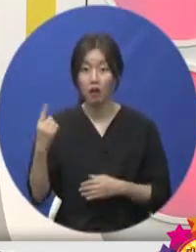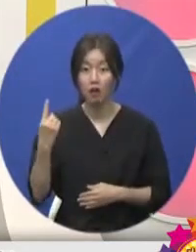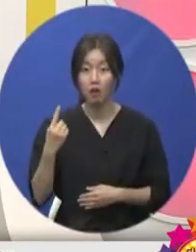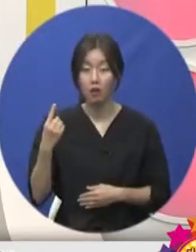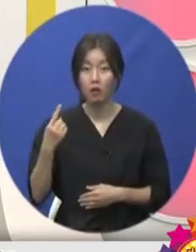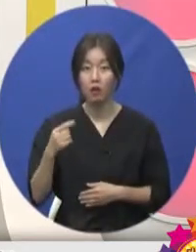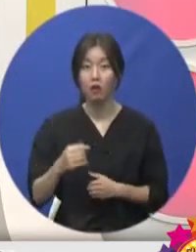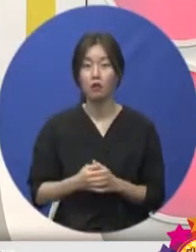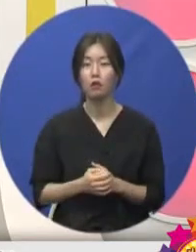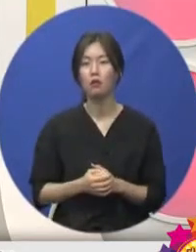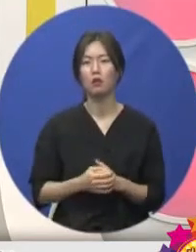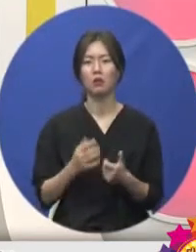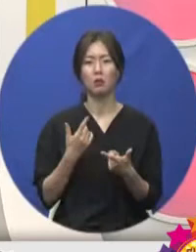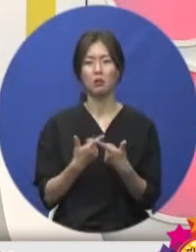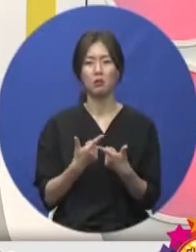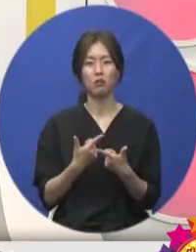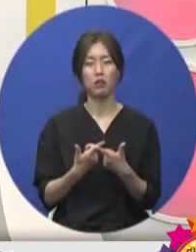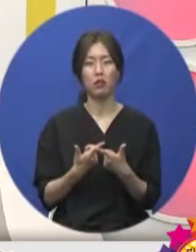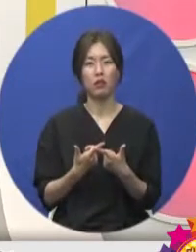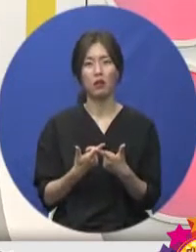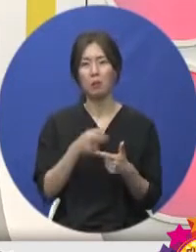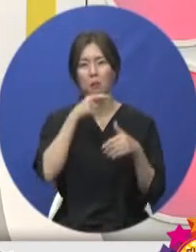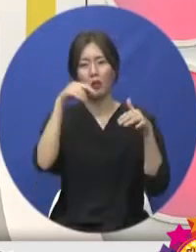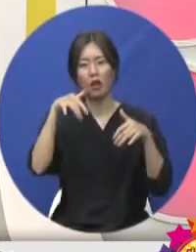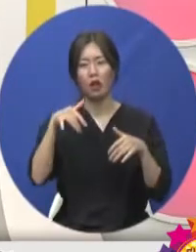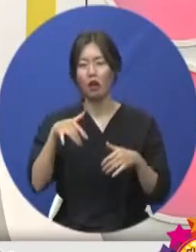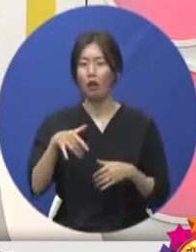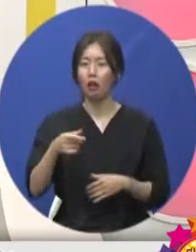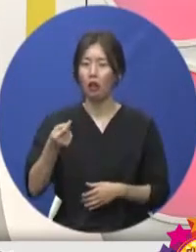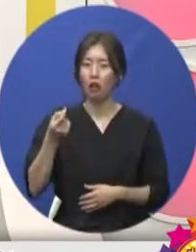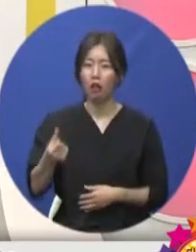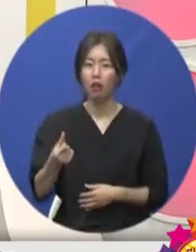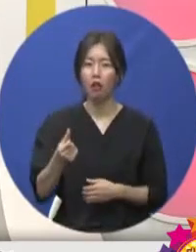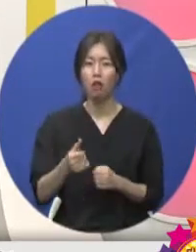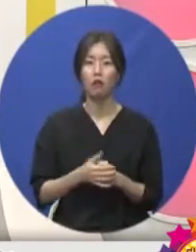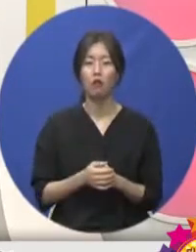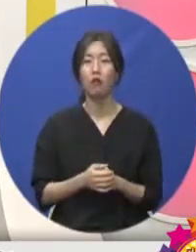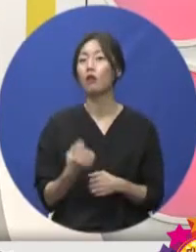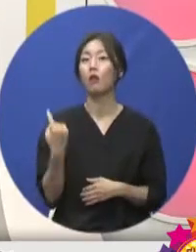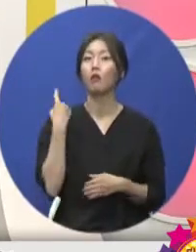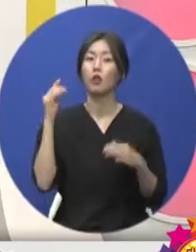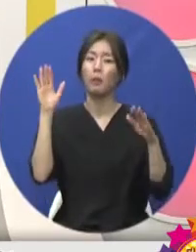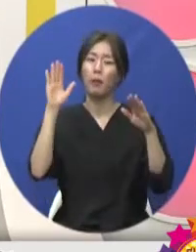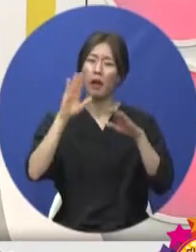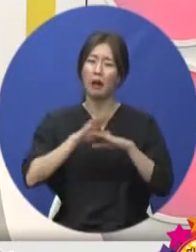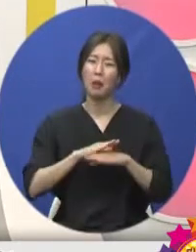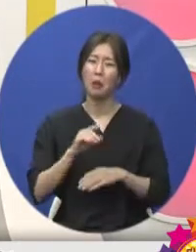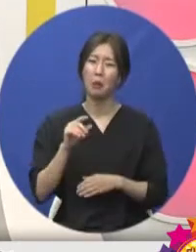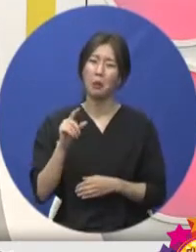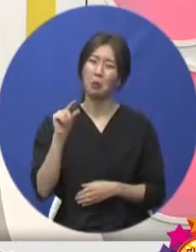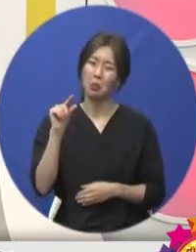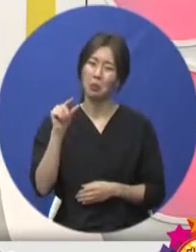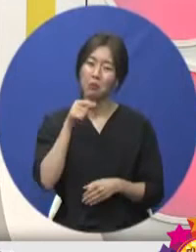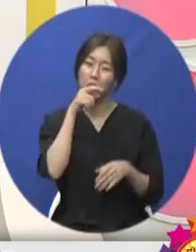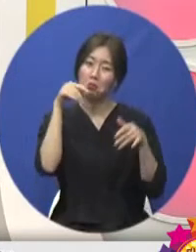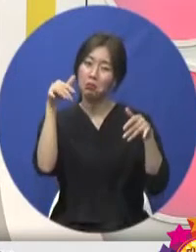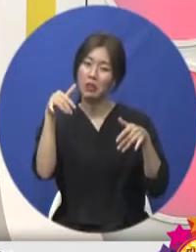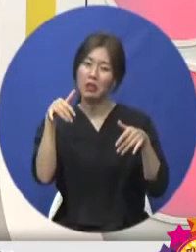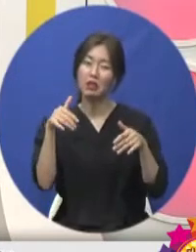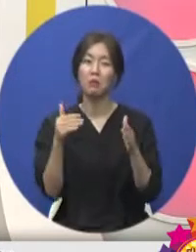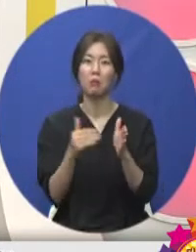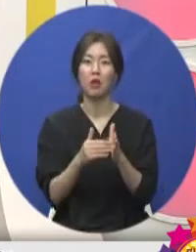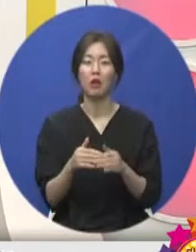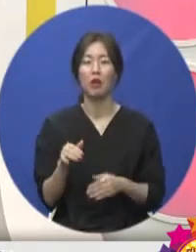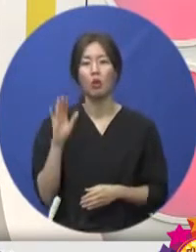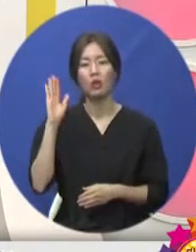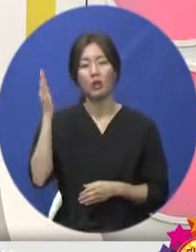왔나요? 아니, 부산에는 지금 비가 안 와요. 아니, 어젯밤에 조금 왔는데. 예. 그래 지금 해갈이